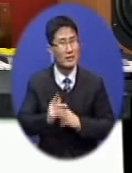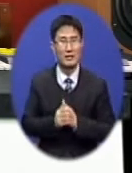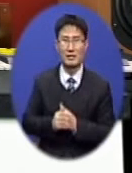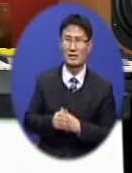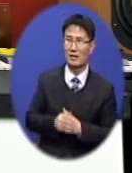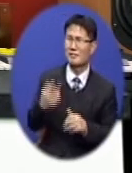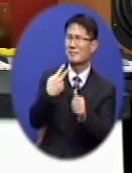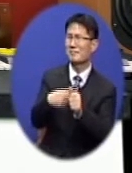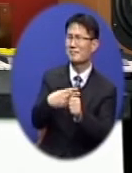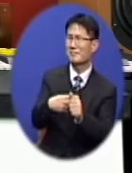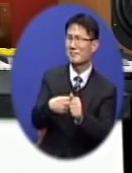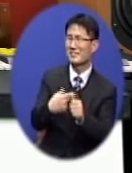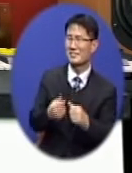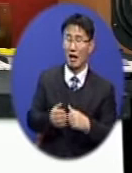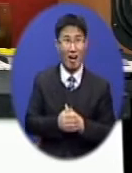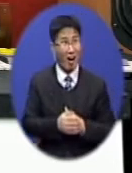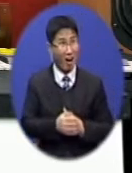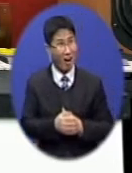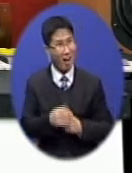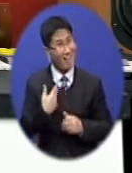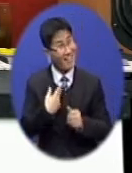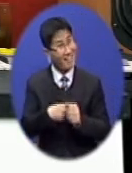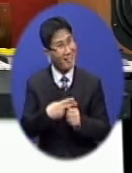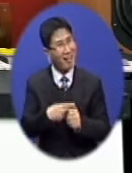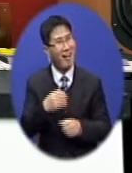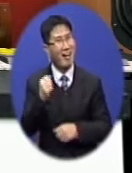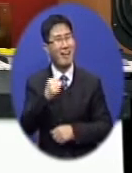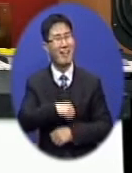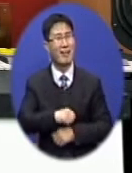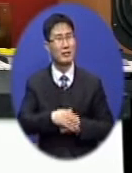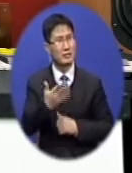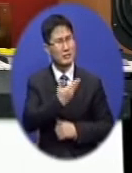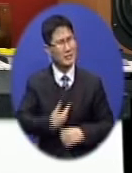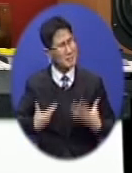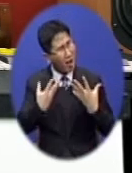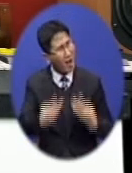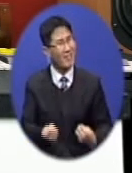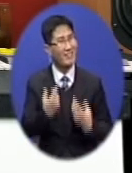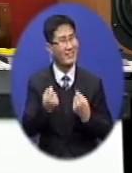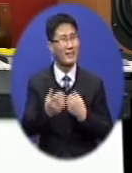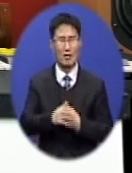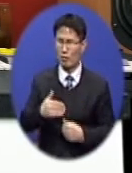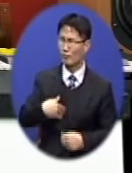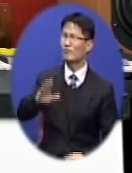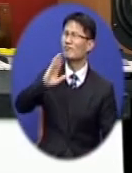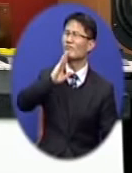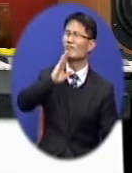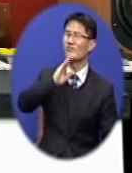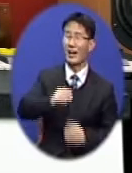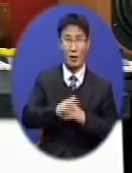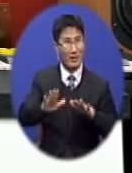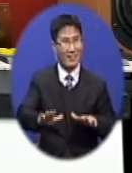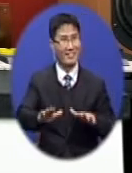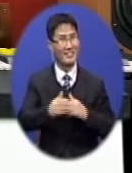교직에 있었습니다. 교직에? 예, 예. 이야, 선생님이셨군요. 제자들이 많이 계시겠네요. 아, 그렇죠.